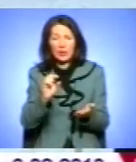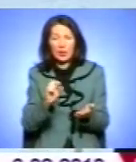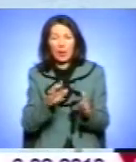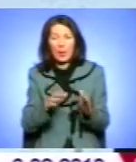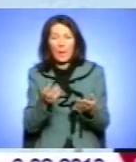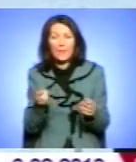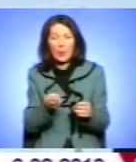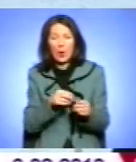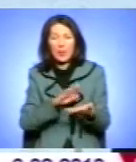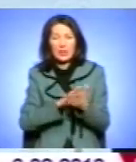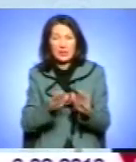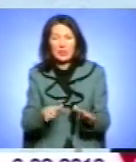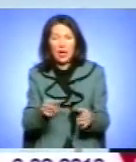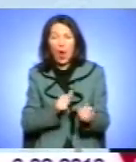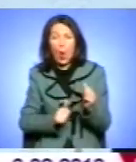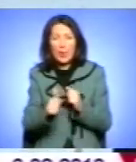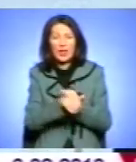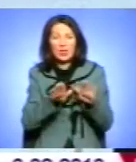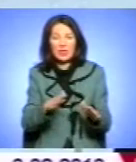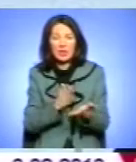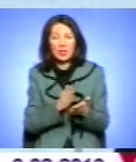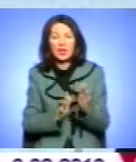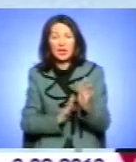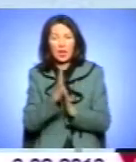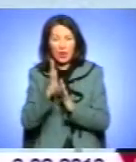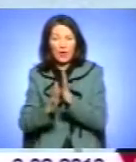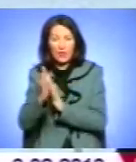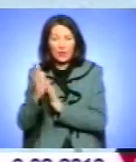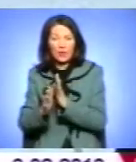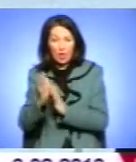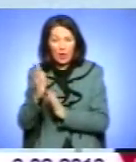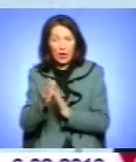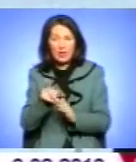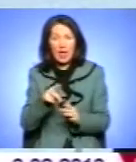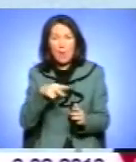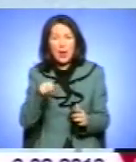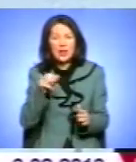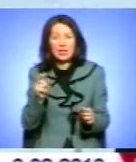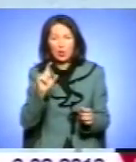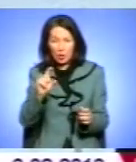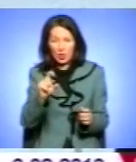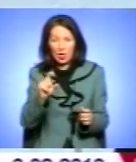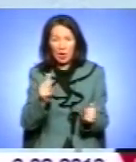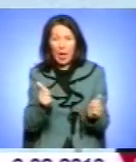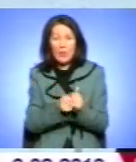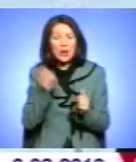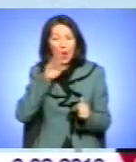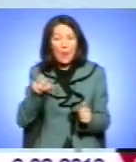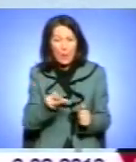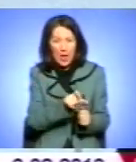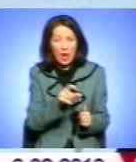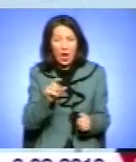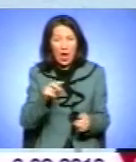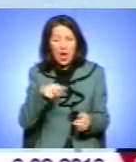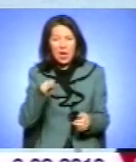проростають кущі, верболози, тому що там лід теж не тривкий. Також не ходити поблизу